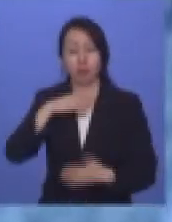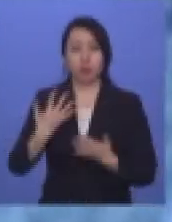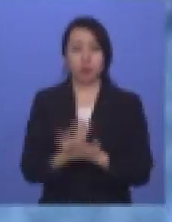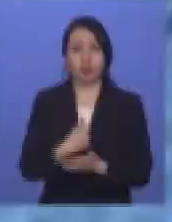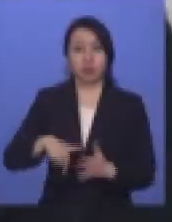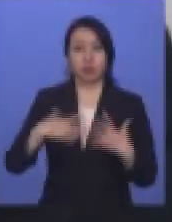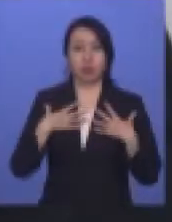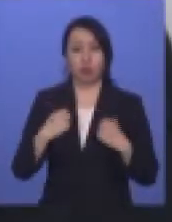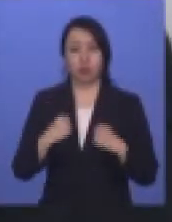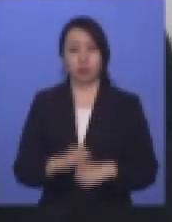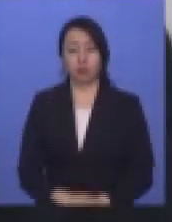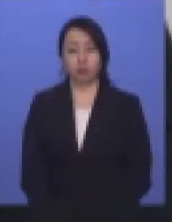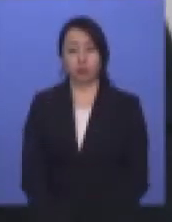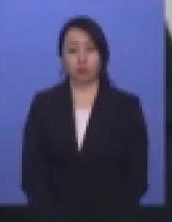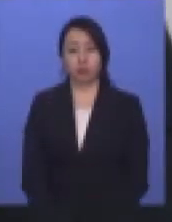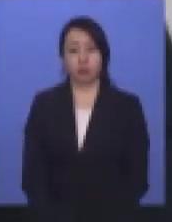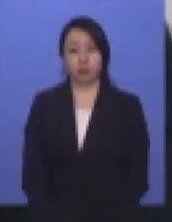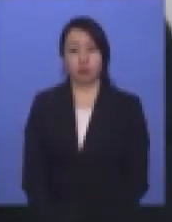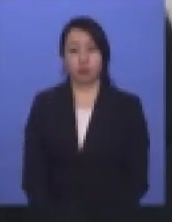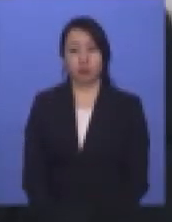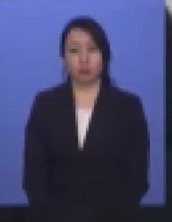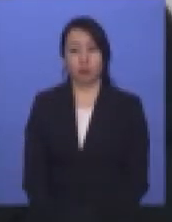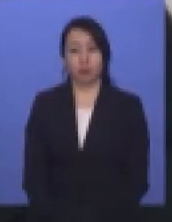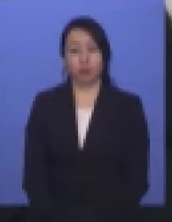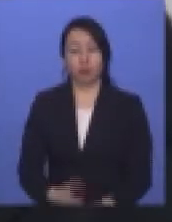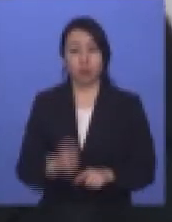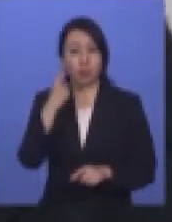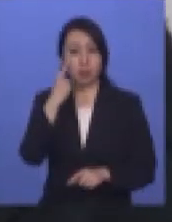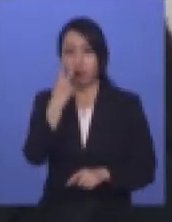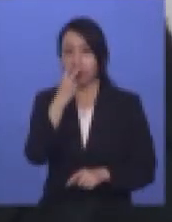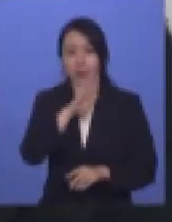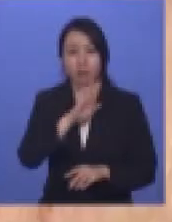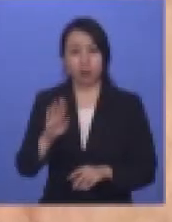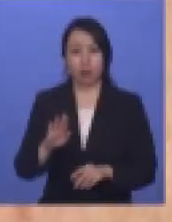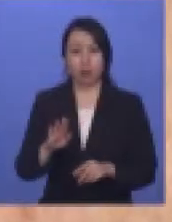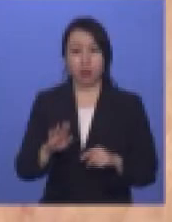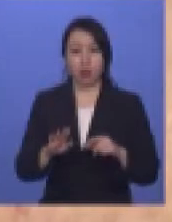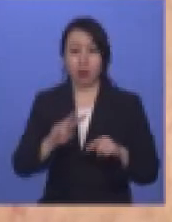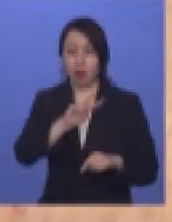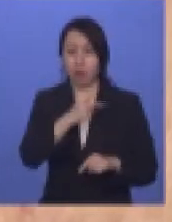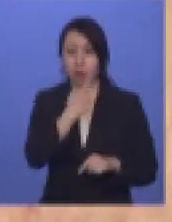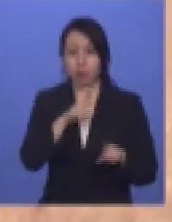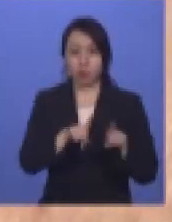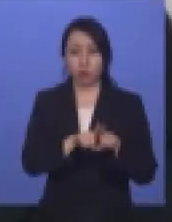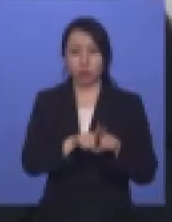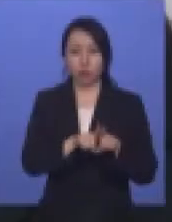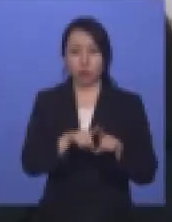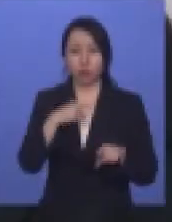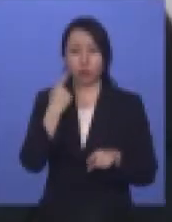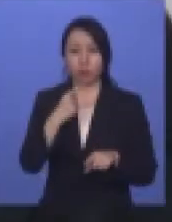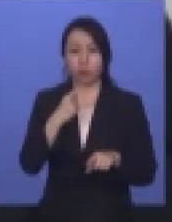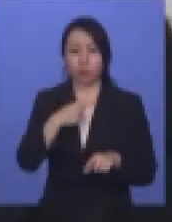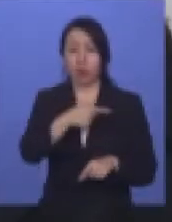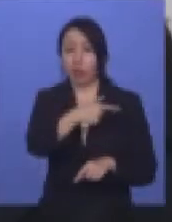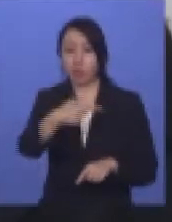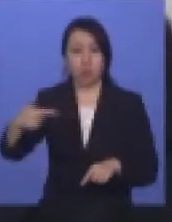всем здоровья. Этот глаз не видел вообще, а этот уже на нет. Газетную строку я не